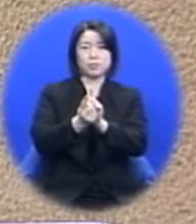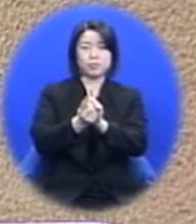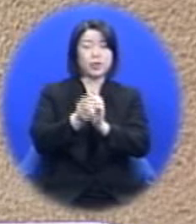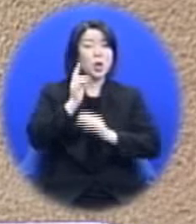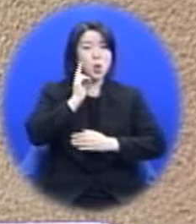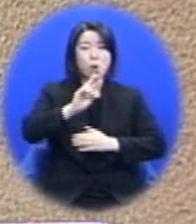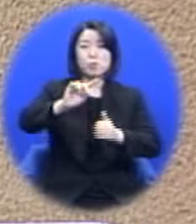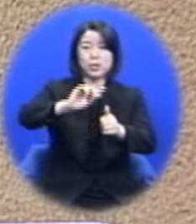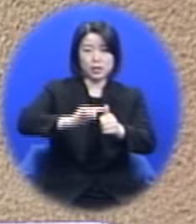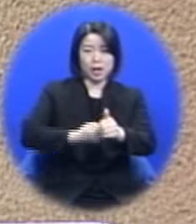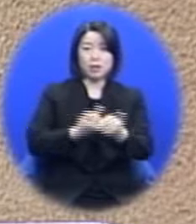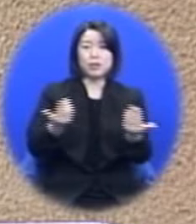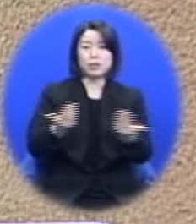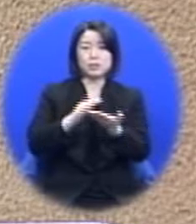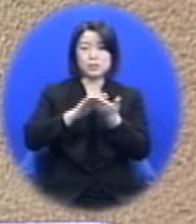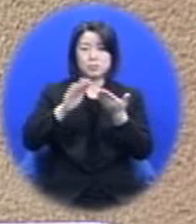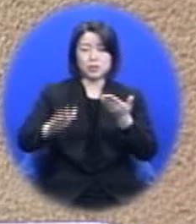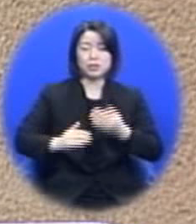너무나 당연해요.